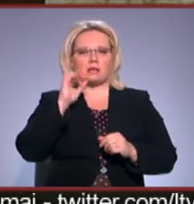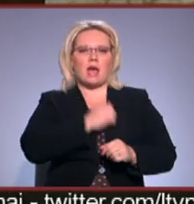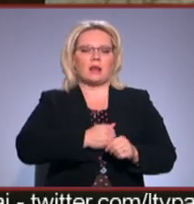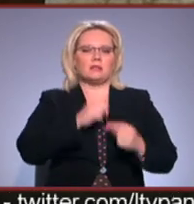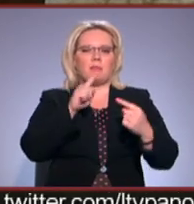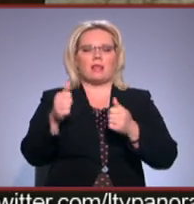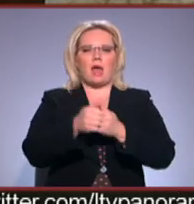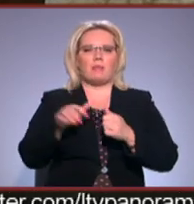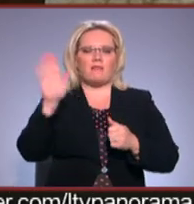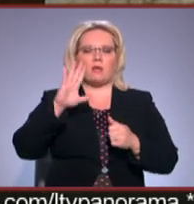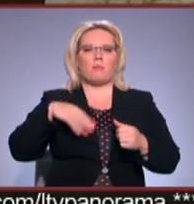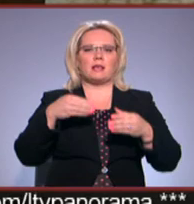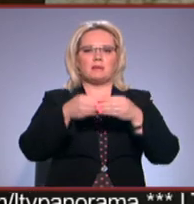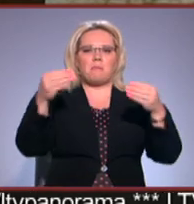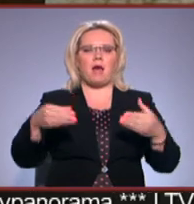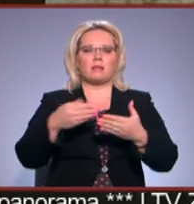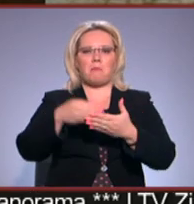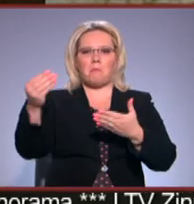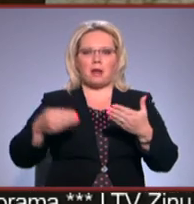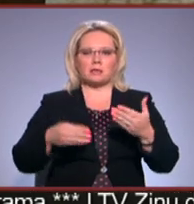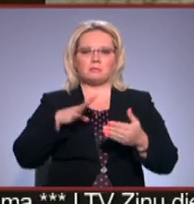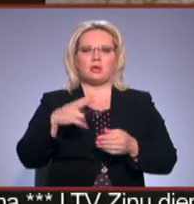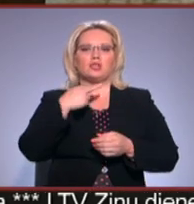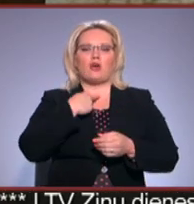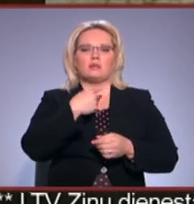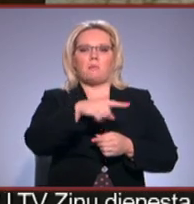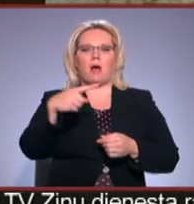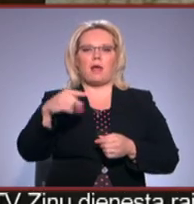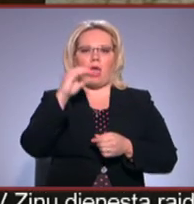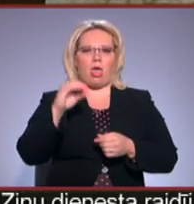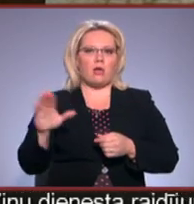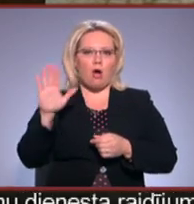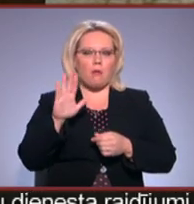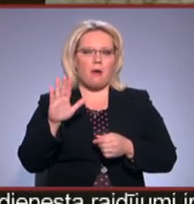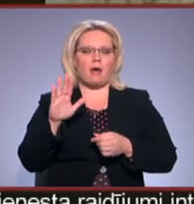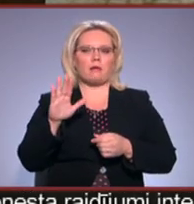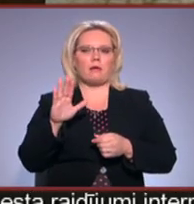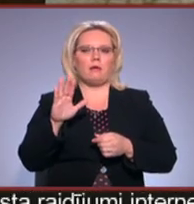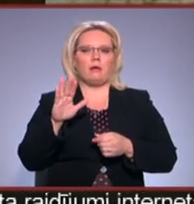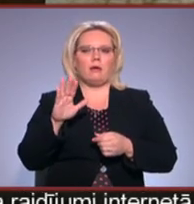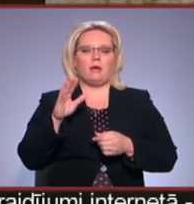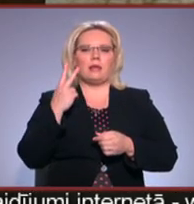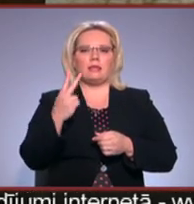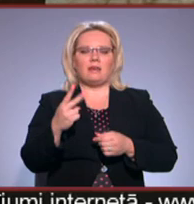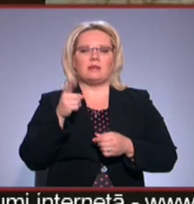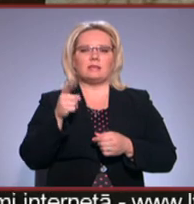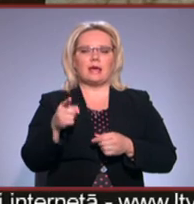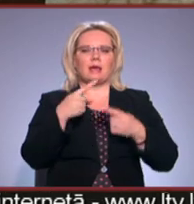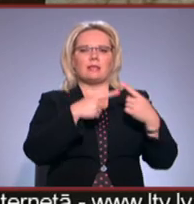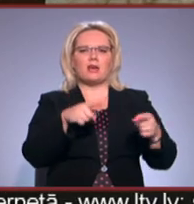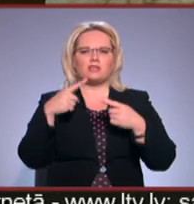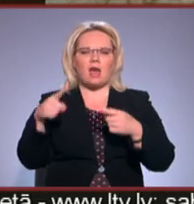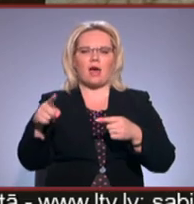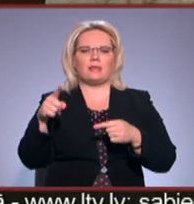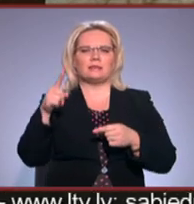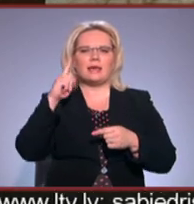pēc paktu parakstīšanas, kas bija diezgan liels šoks pārējai Eiropai, kad divas tik dažādas,